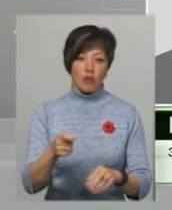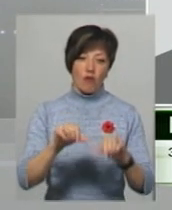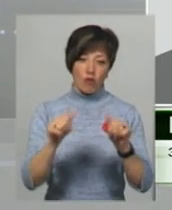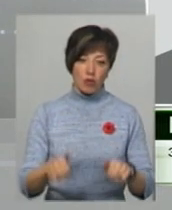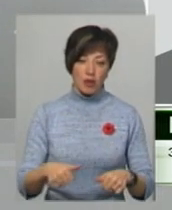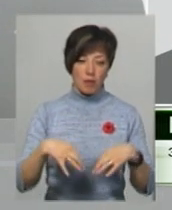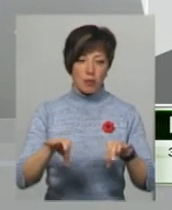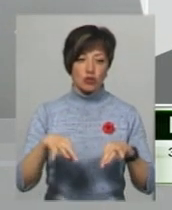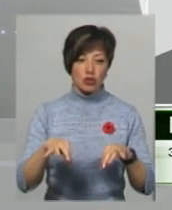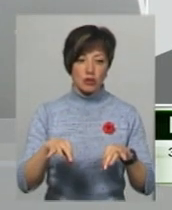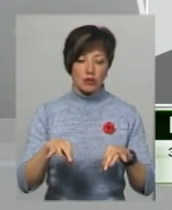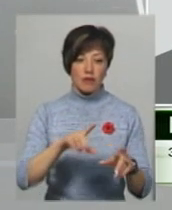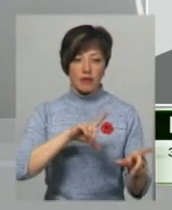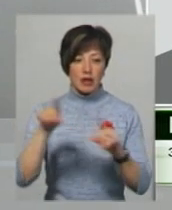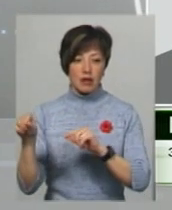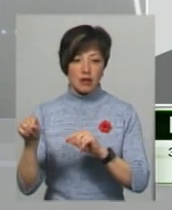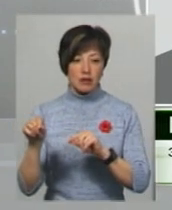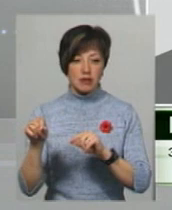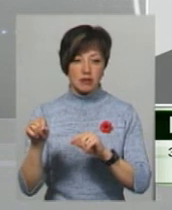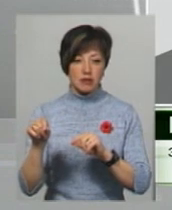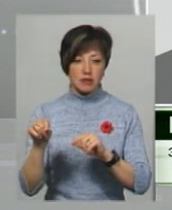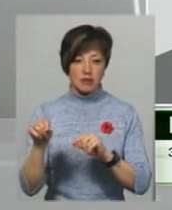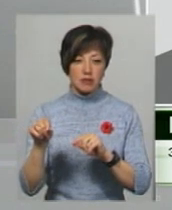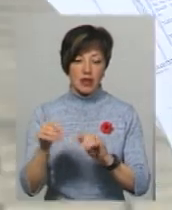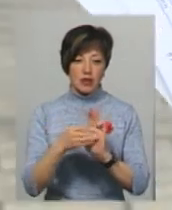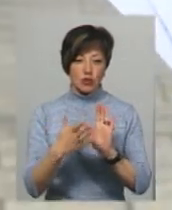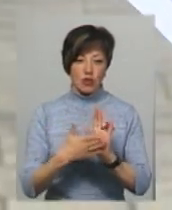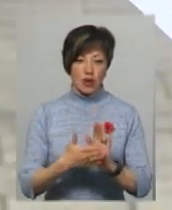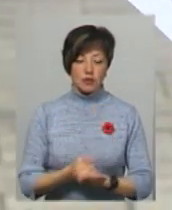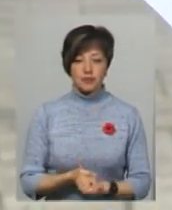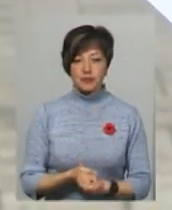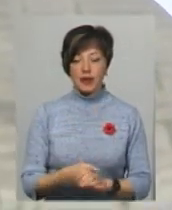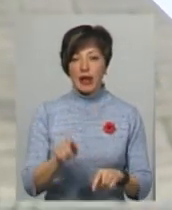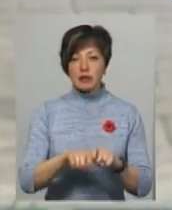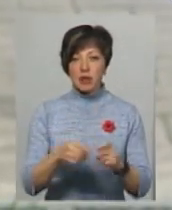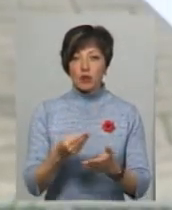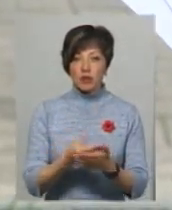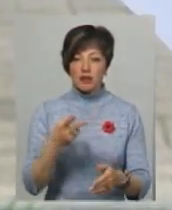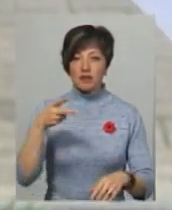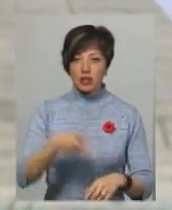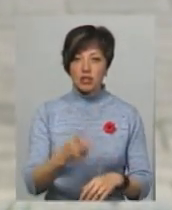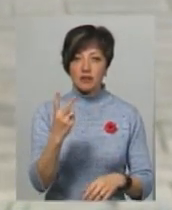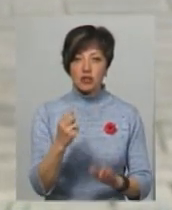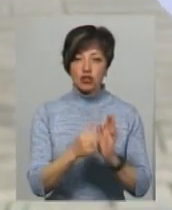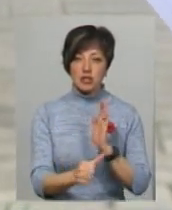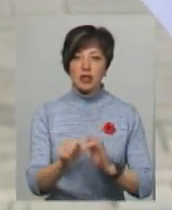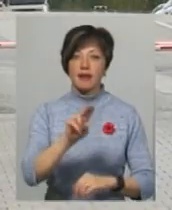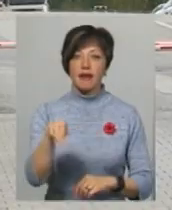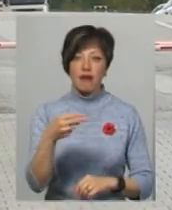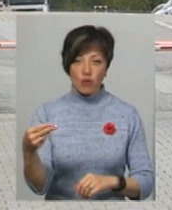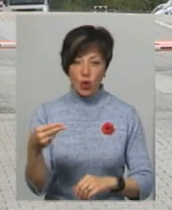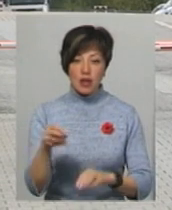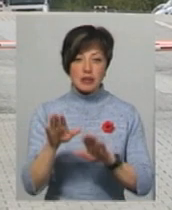оформили, машина оформлена. Машина виїхала, громадянин поїхав її реєструвати. Експерти оцінили вартість авто у 2260 євро.